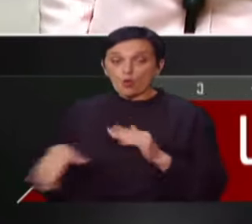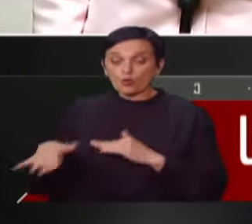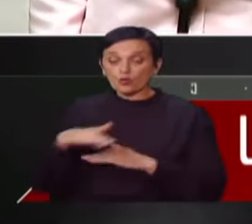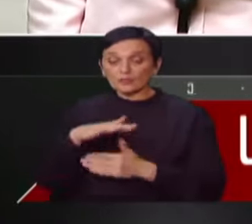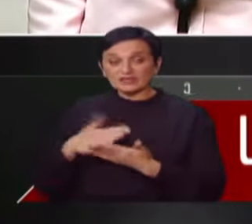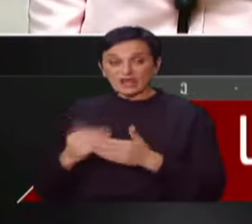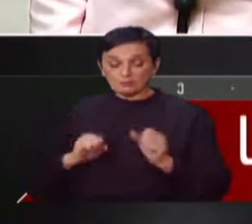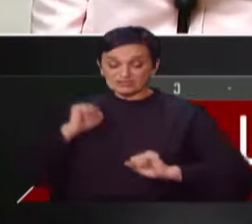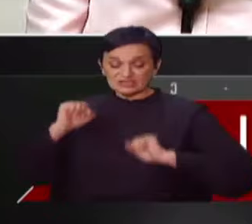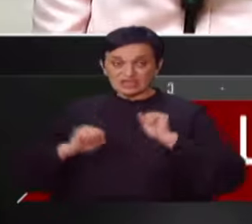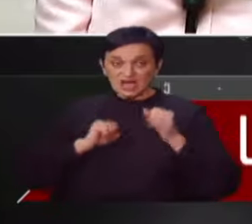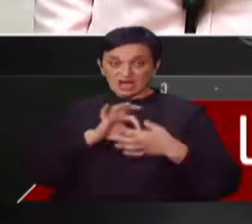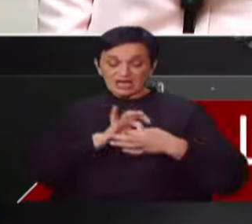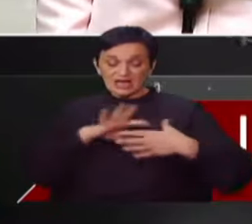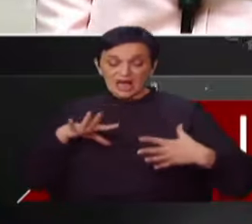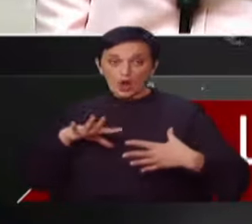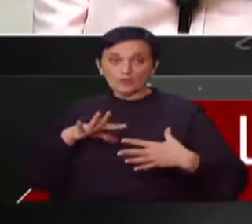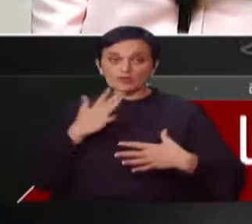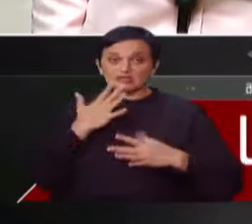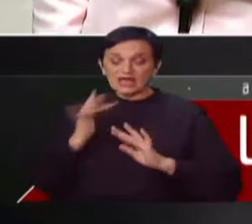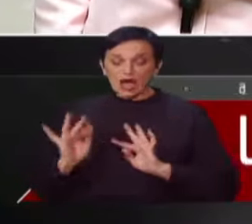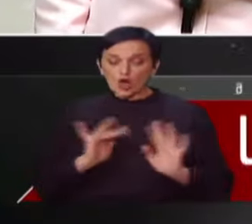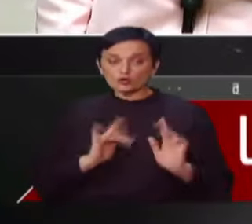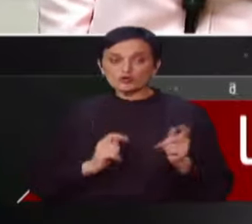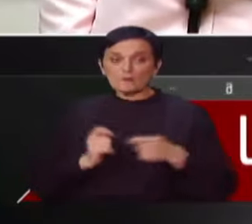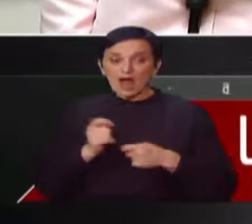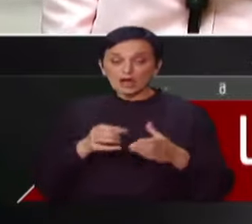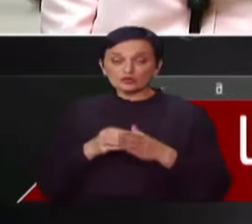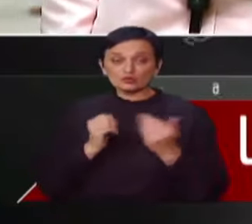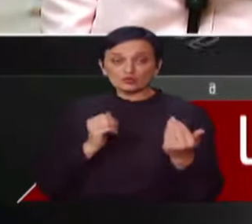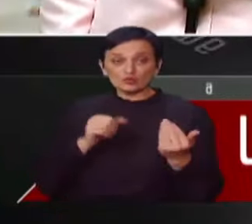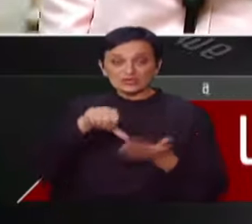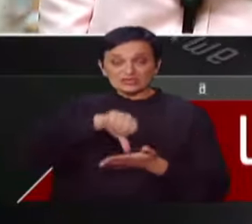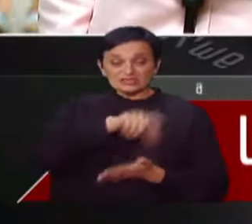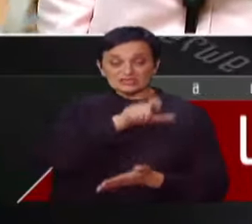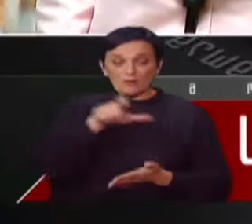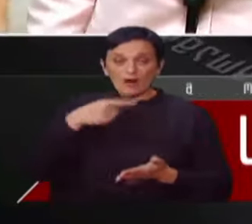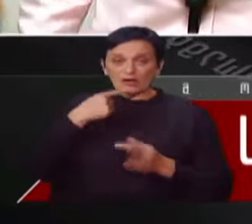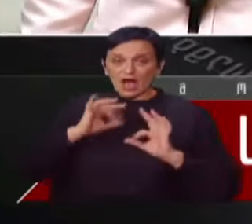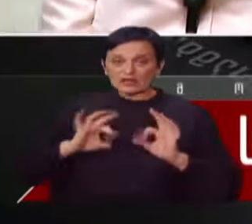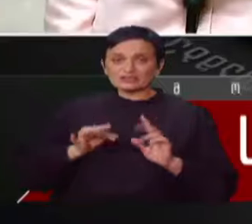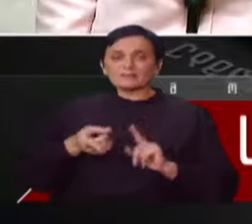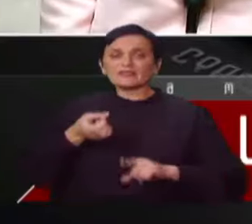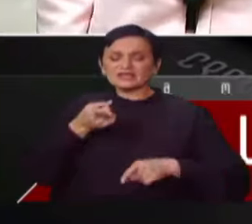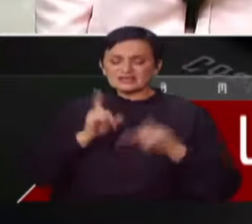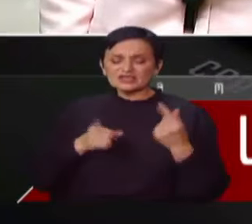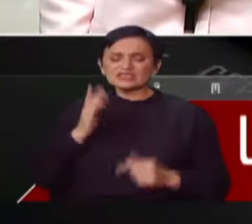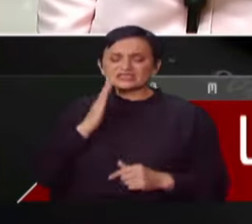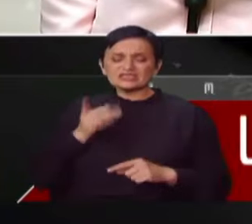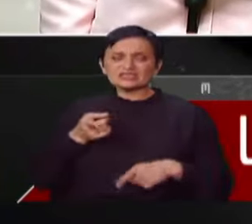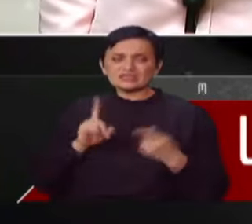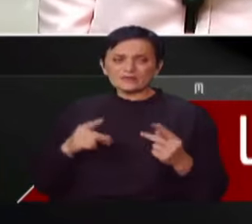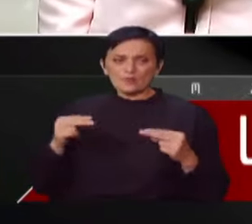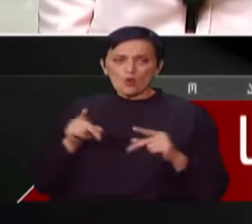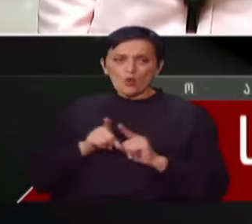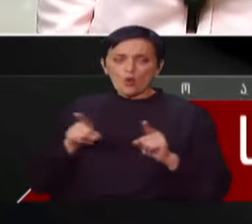ნაწილის მცდელობას, რომ გაემიჯნონ ნაციონალურ მოძრაობას, მართველი გუნდის წარმომადგენლები აცხადებენ, რომ რეალურად სინამდვილეში